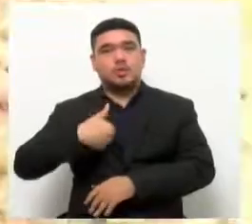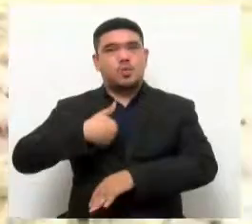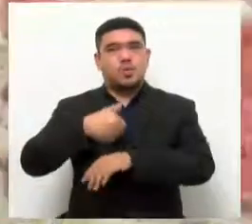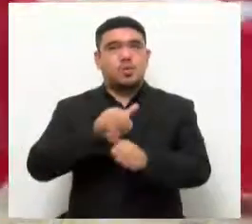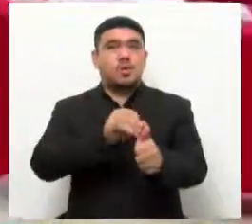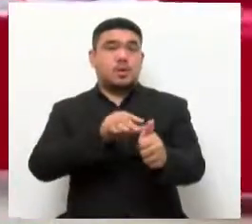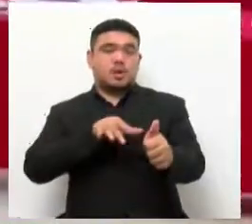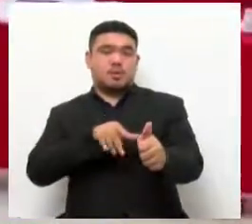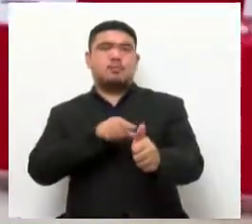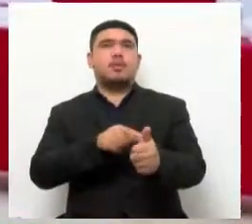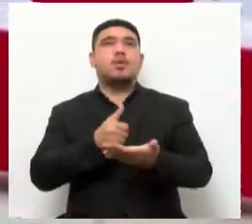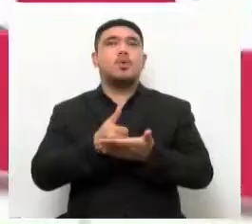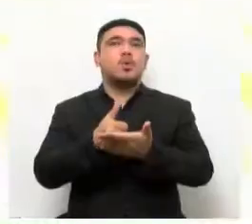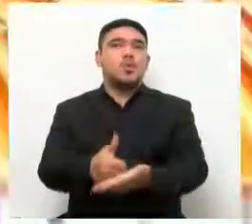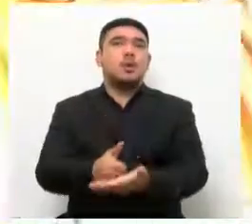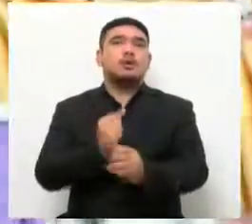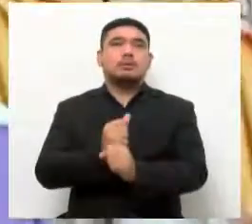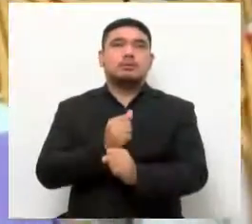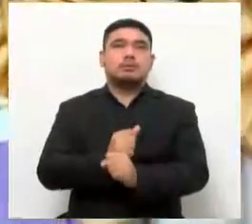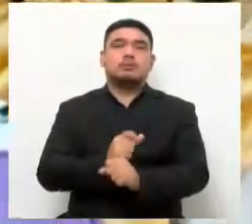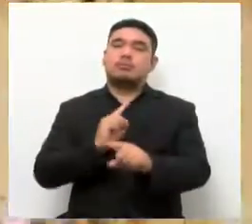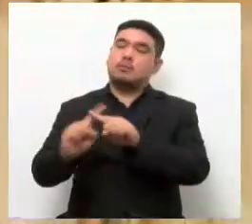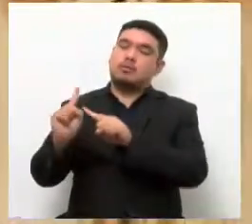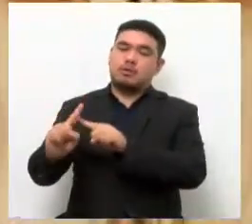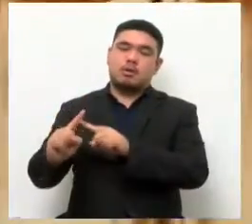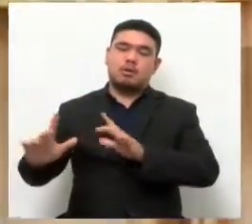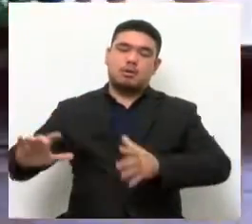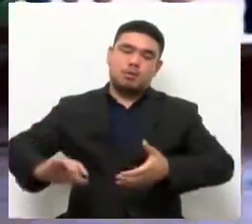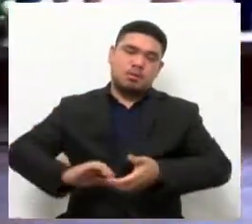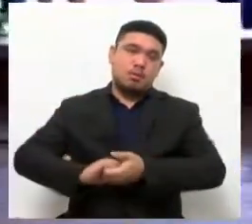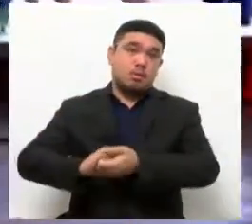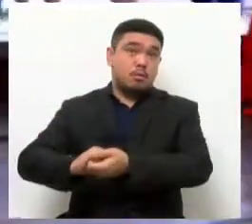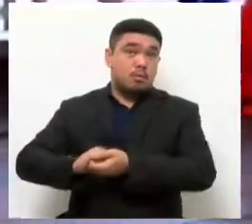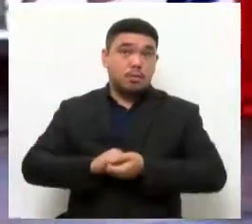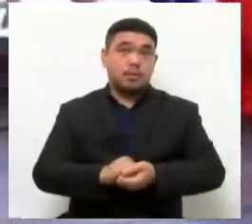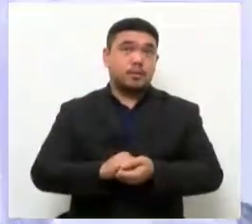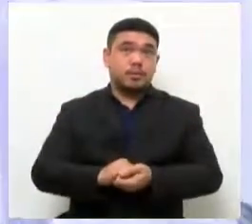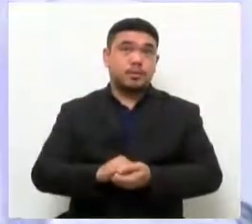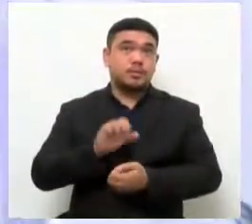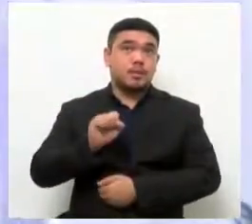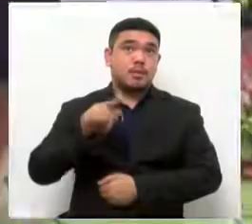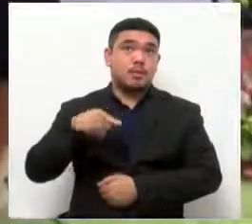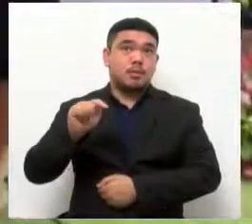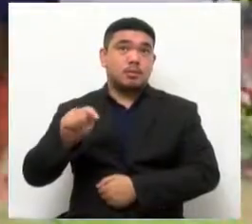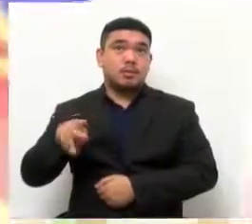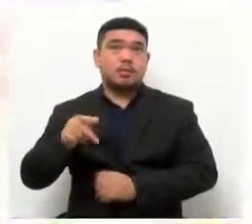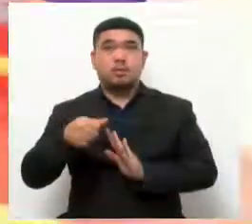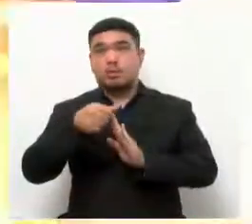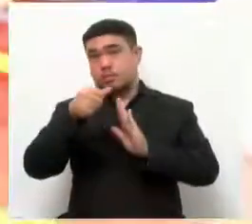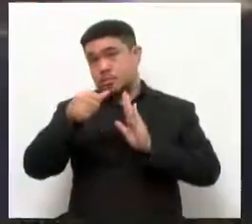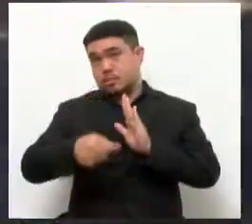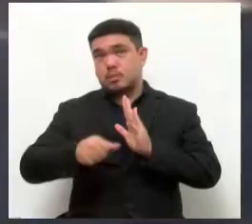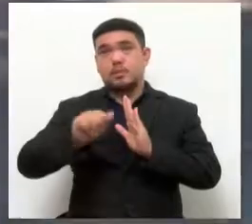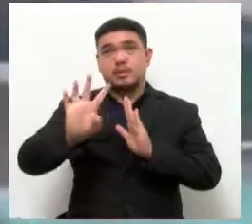อย่างดียิ่งส่งผลให้การดำเนินงานด้านต่างๆของสำนักงานเขตพื้นที่การศึกษาประถมศึกษานครราชสีมาเข